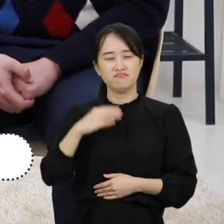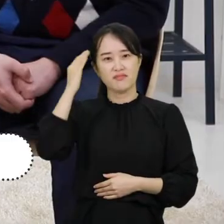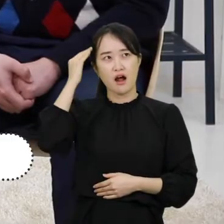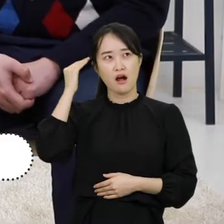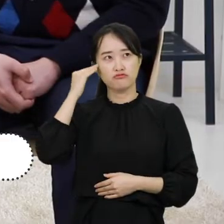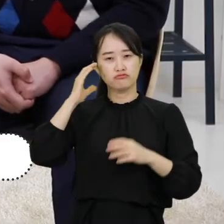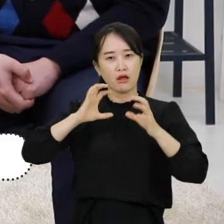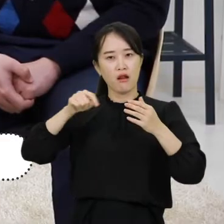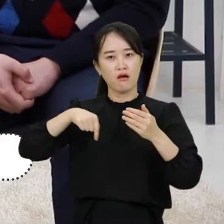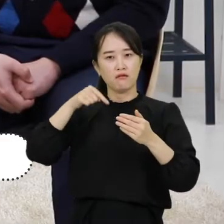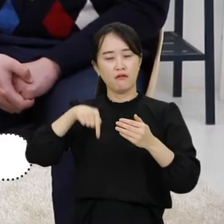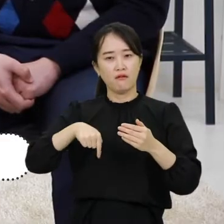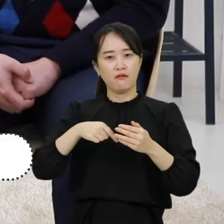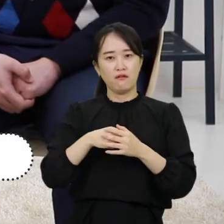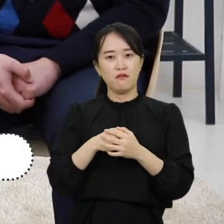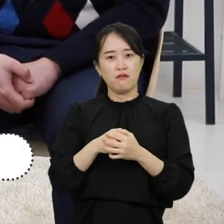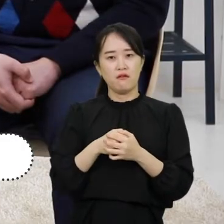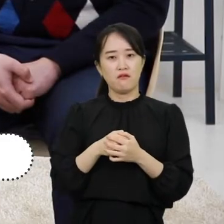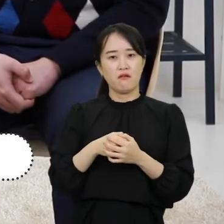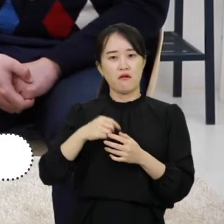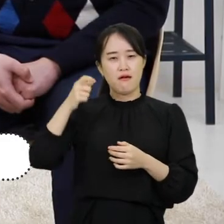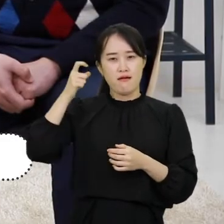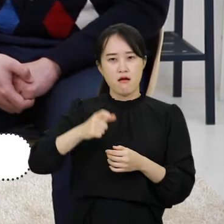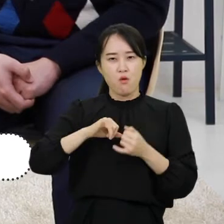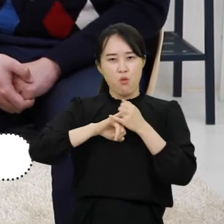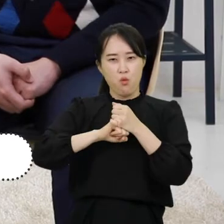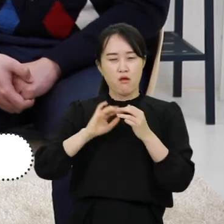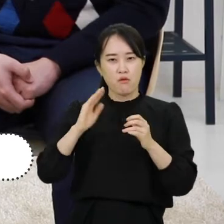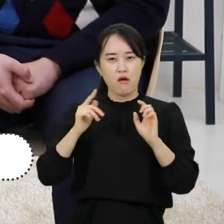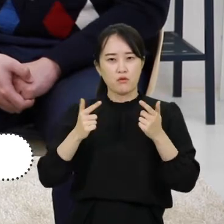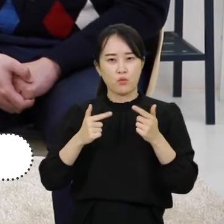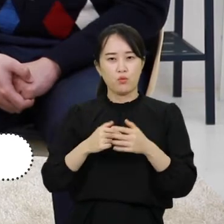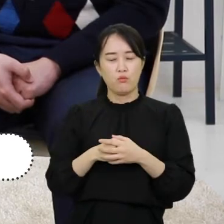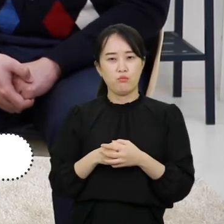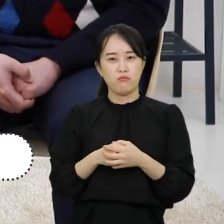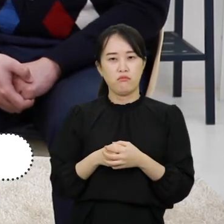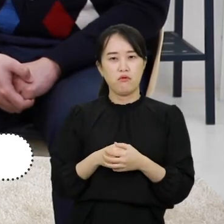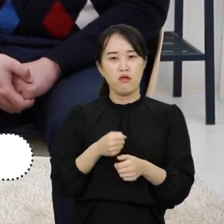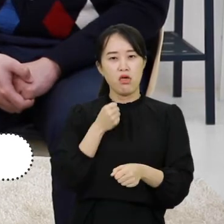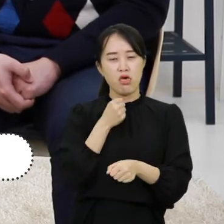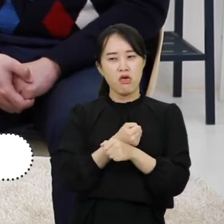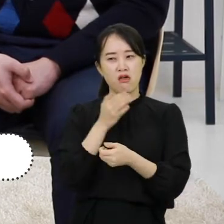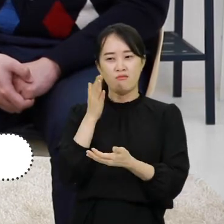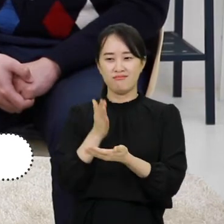우리나라에서는 이게 그 정보를 전달하는 게 강제가 된 게 아니고 뭐 그렇다 보니까 해도